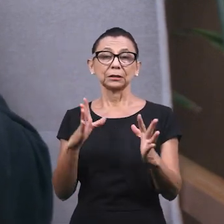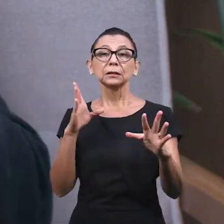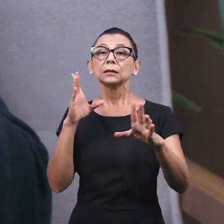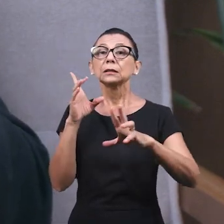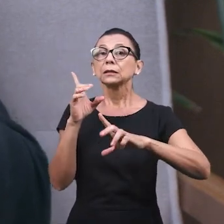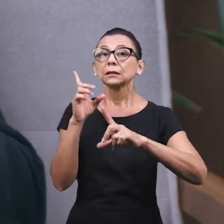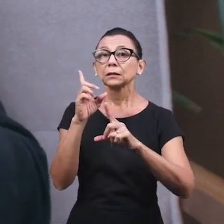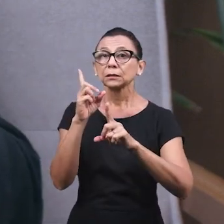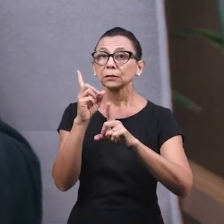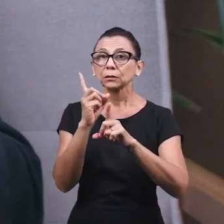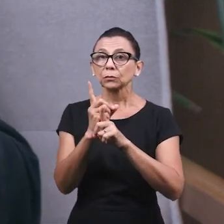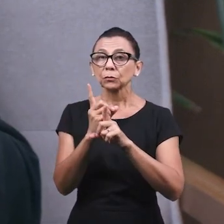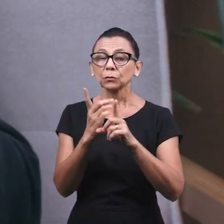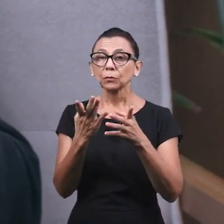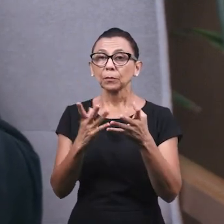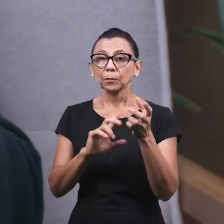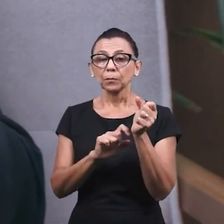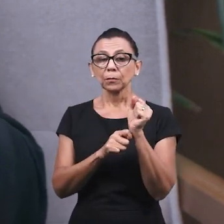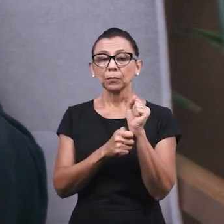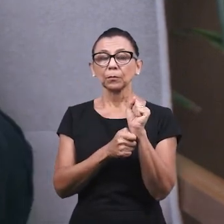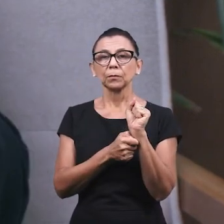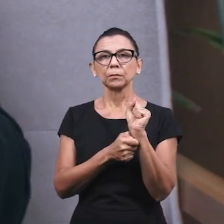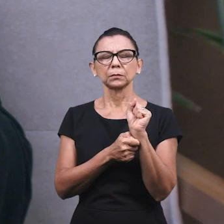puisse découvrir ce mystère,